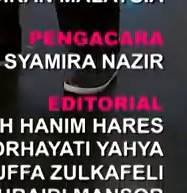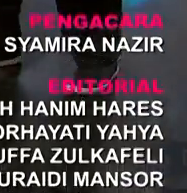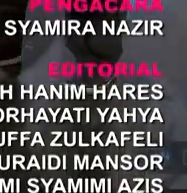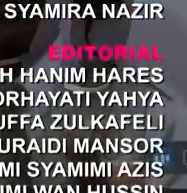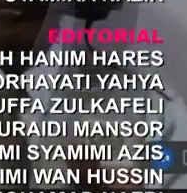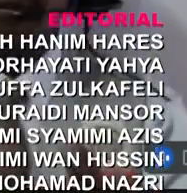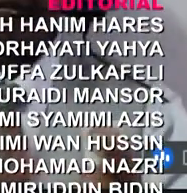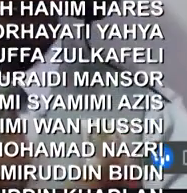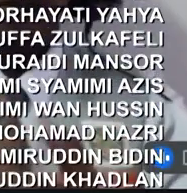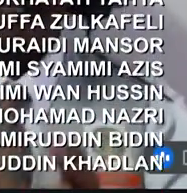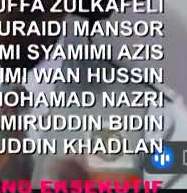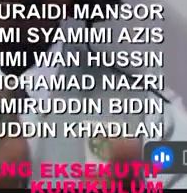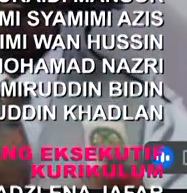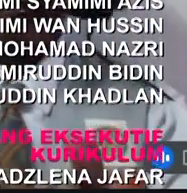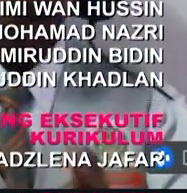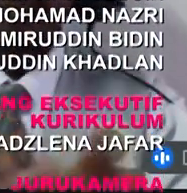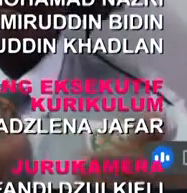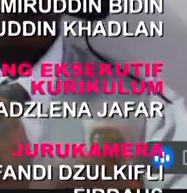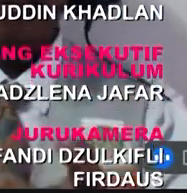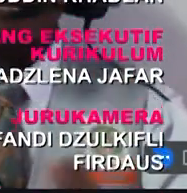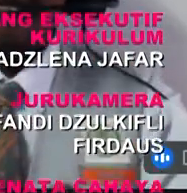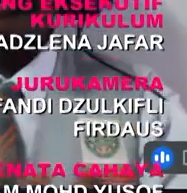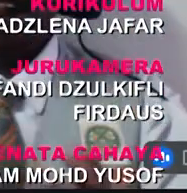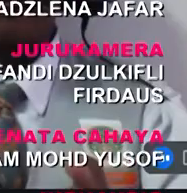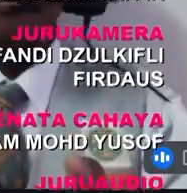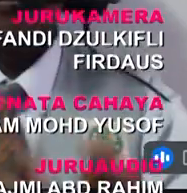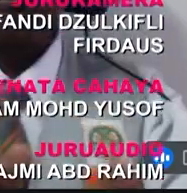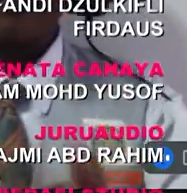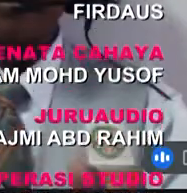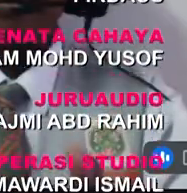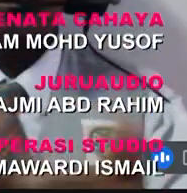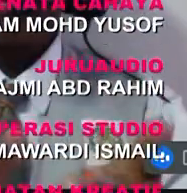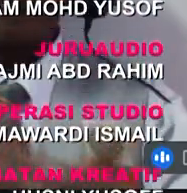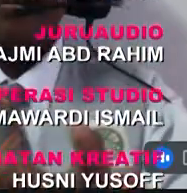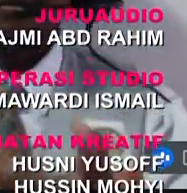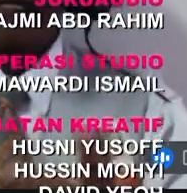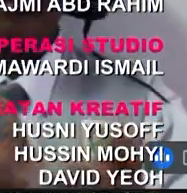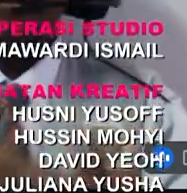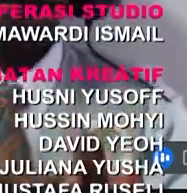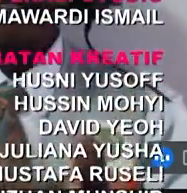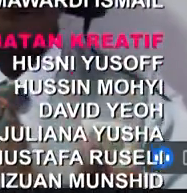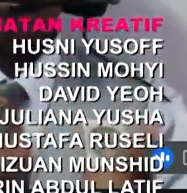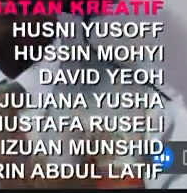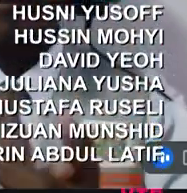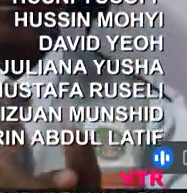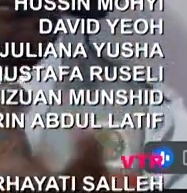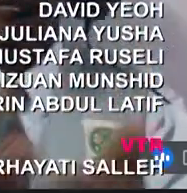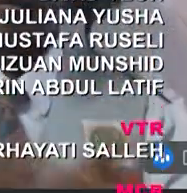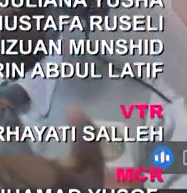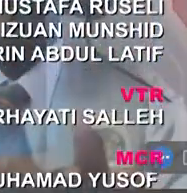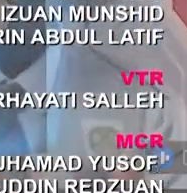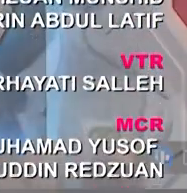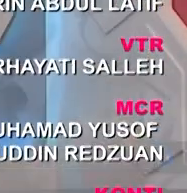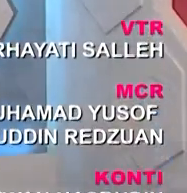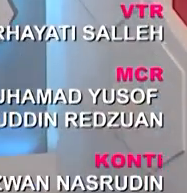masing-masing menjaga emosi diri silahkan